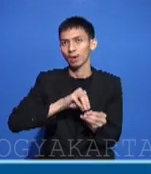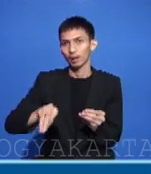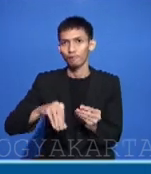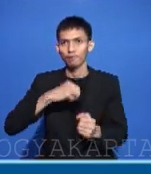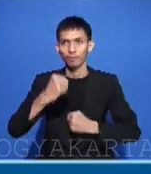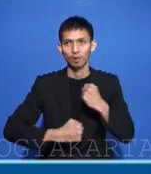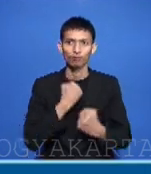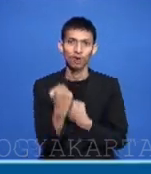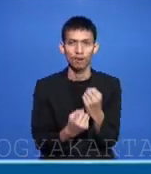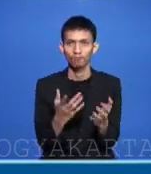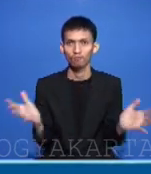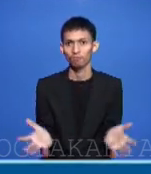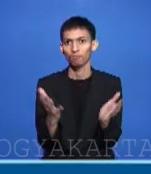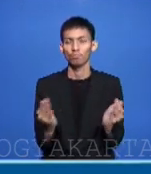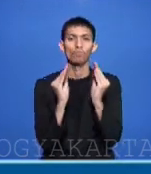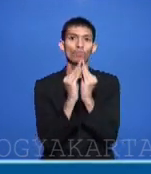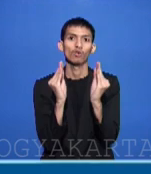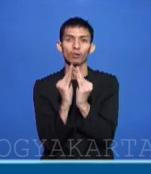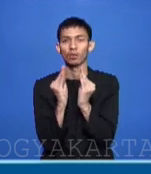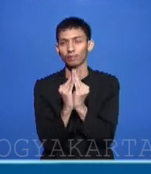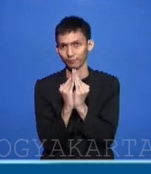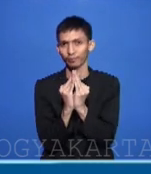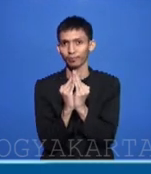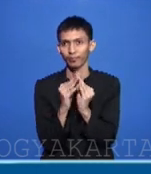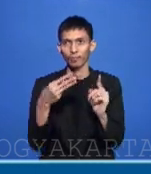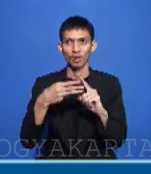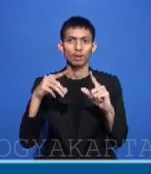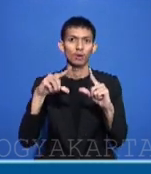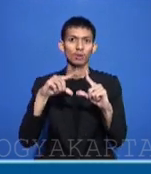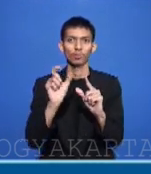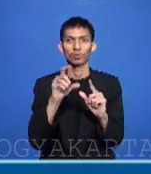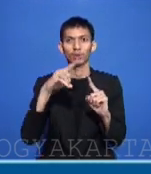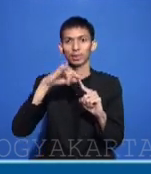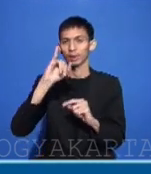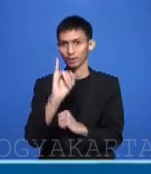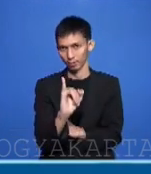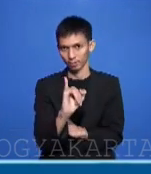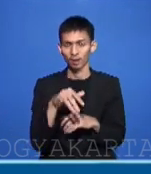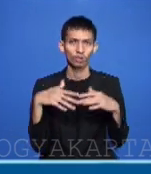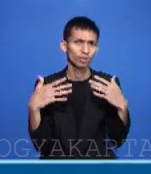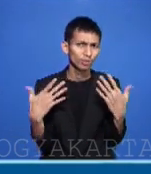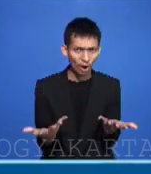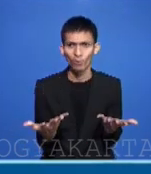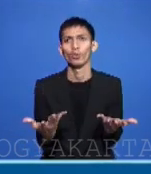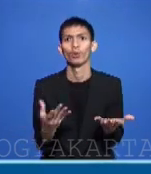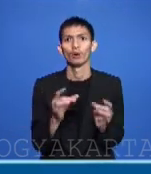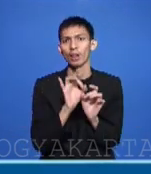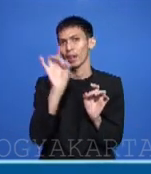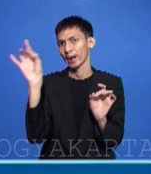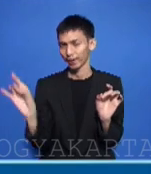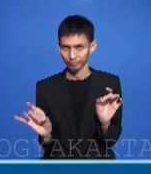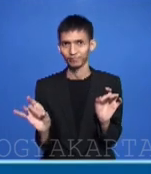tanaman berambut saya meniko perambat bauti merebut ini berambut varietas sanisipun salah satu